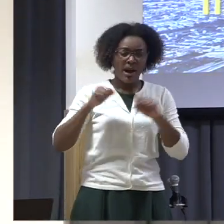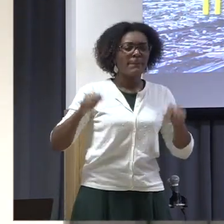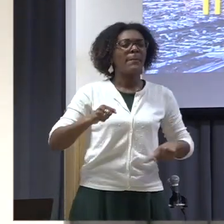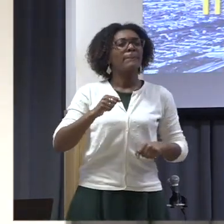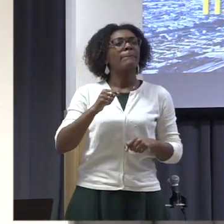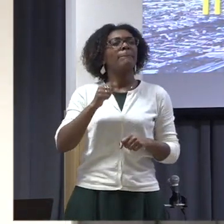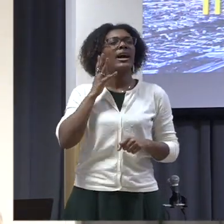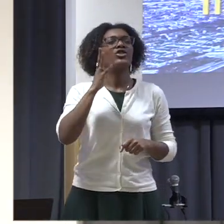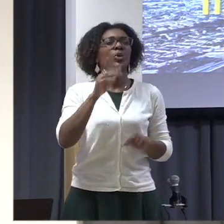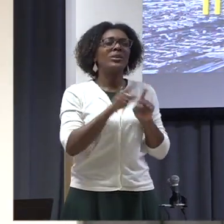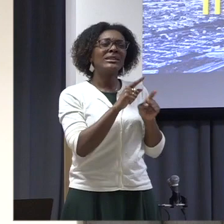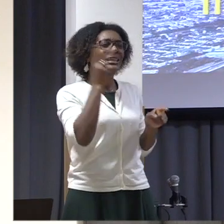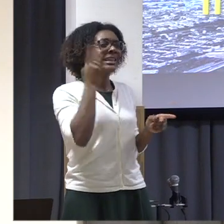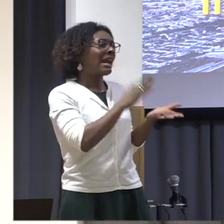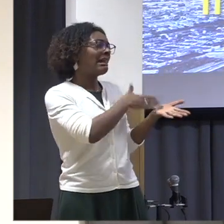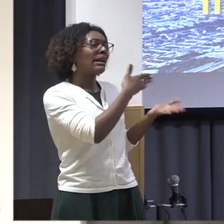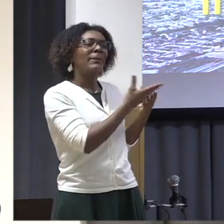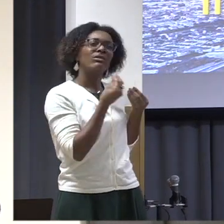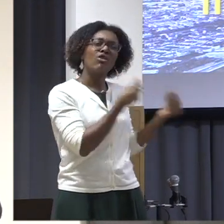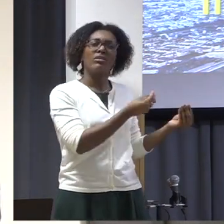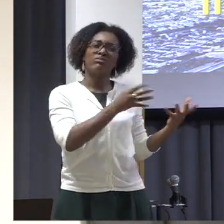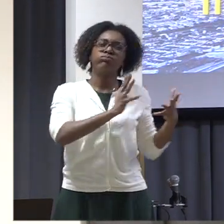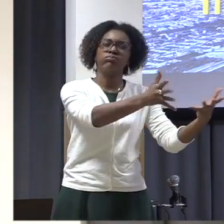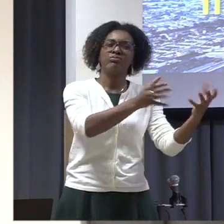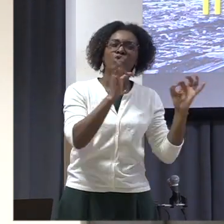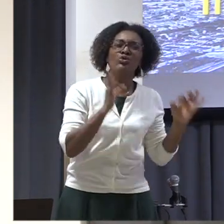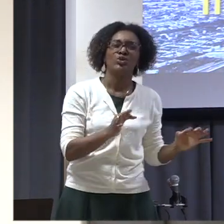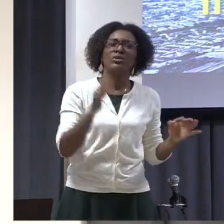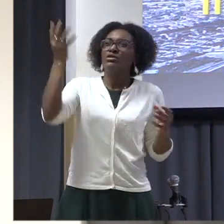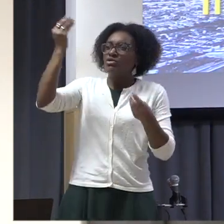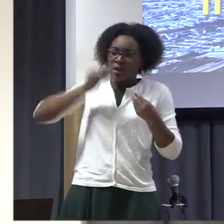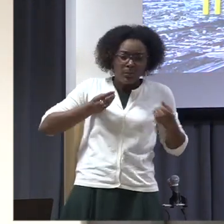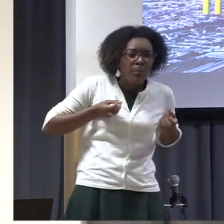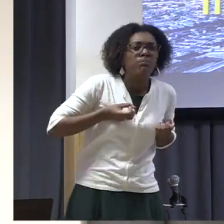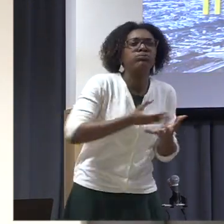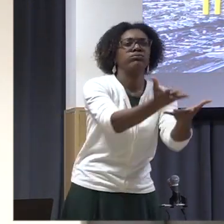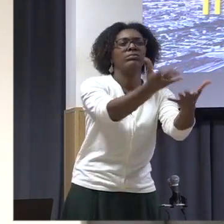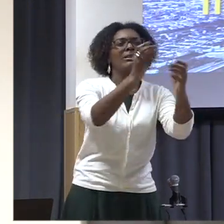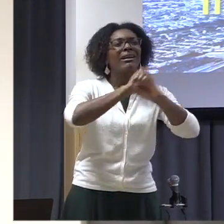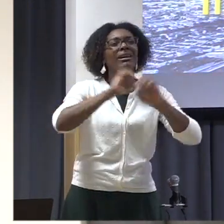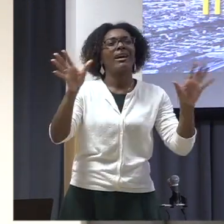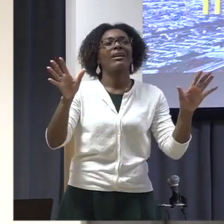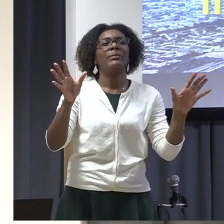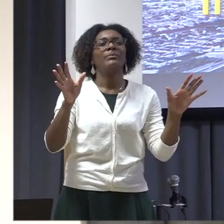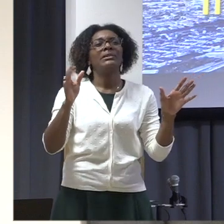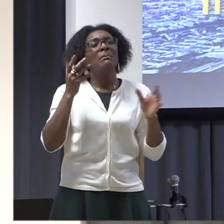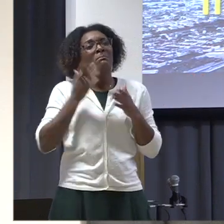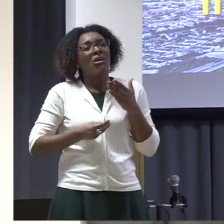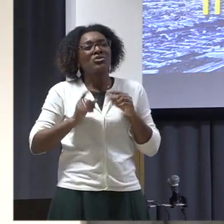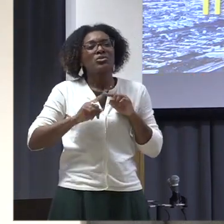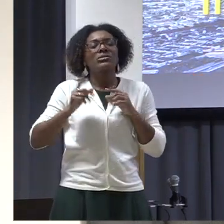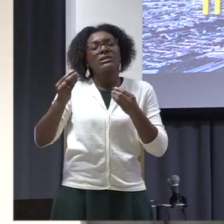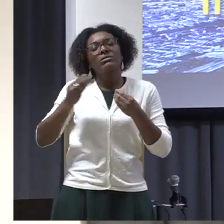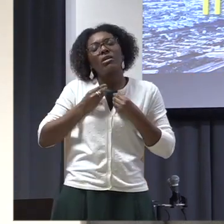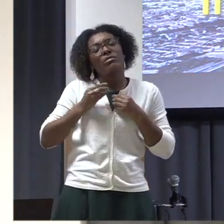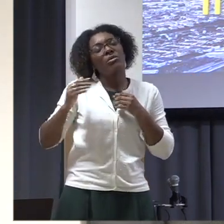interprète dans nos seillière de d'être fidèle à la transmission et supplices et l'irano manquement à cordes no ton